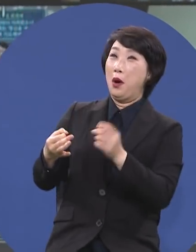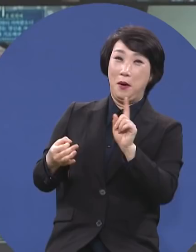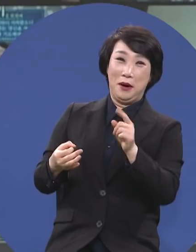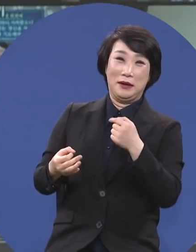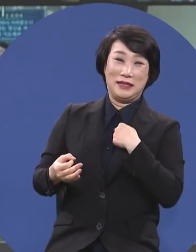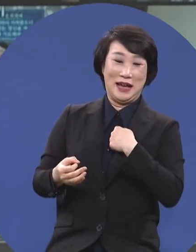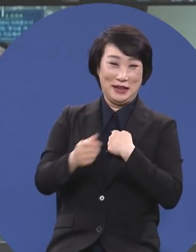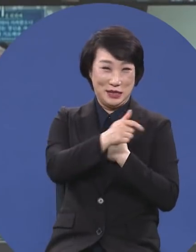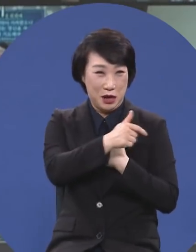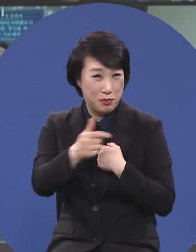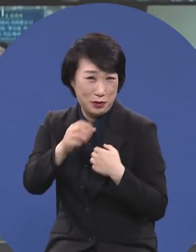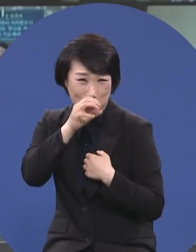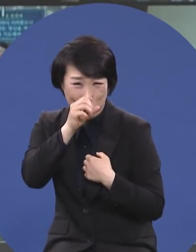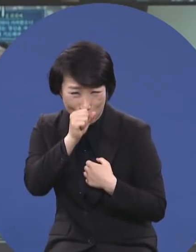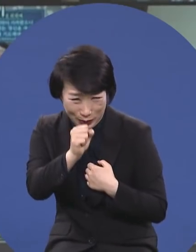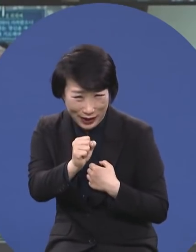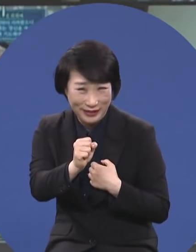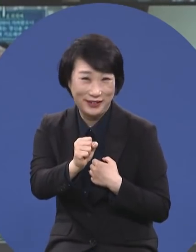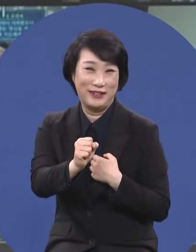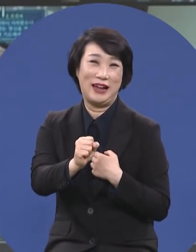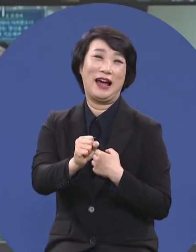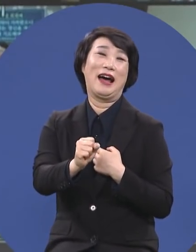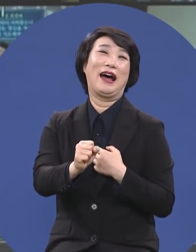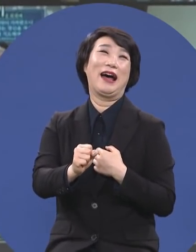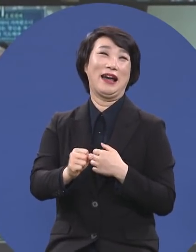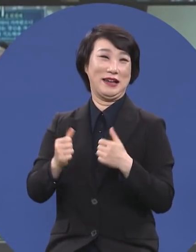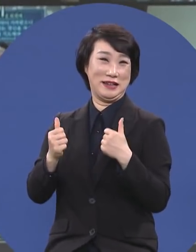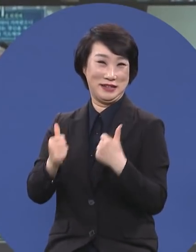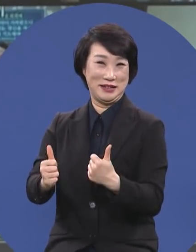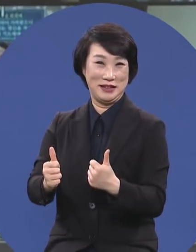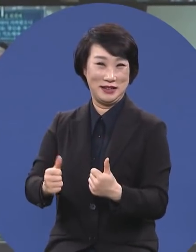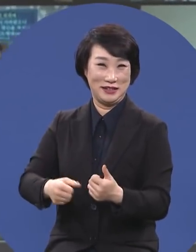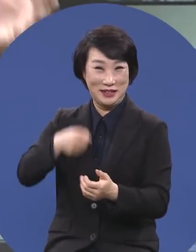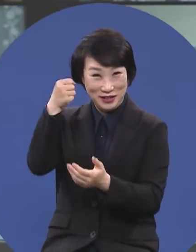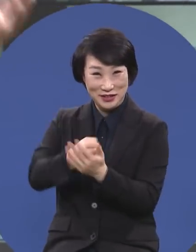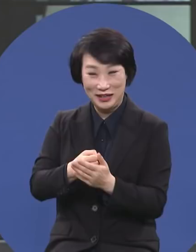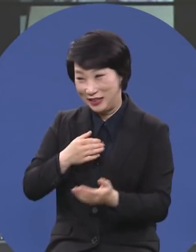보시기에 심히 좋았더라.